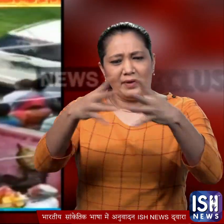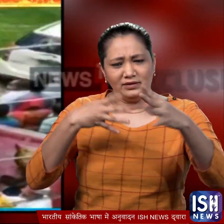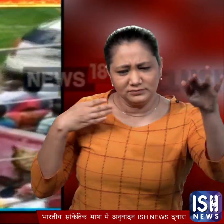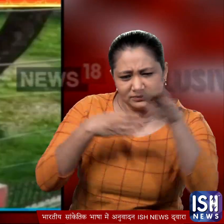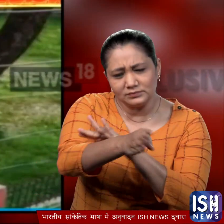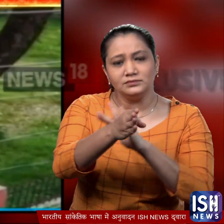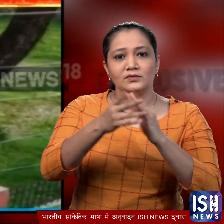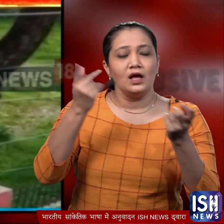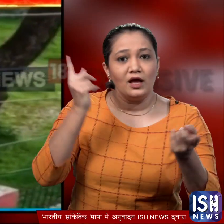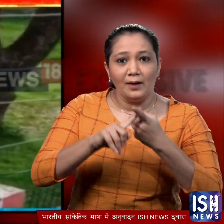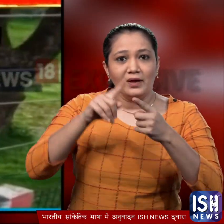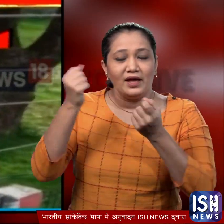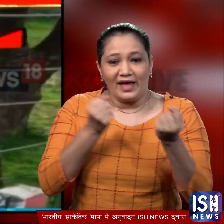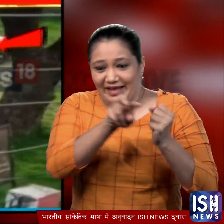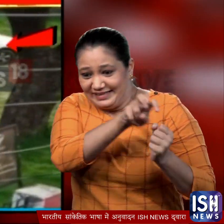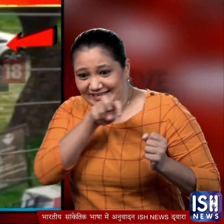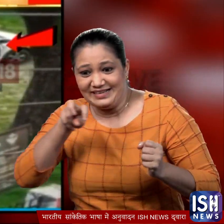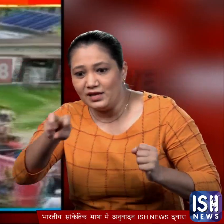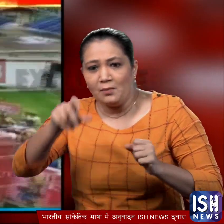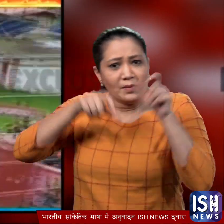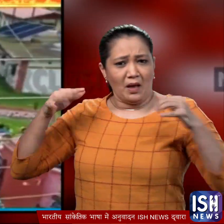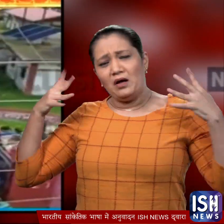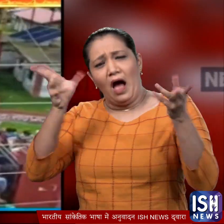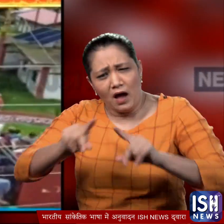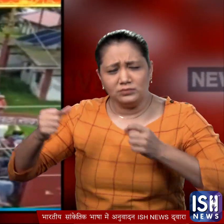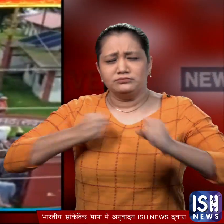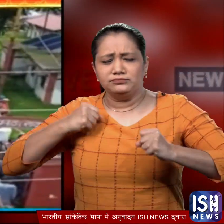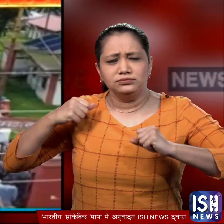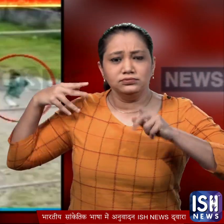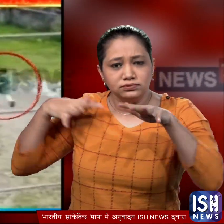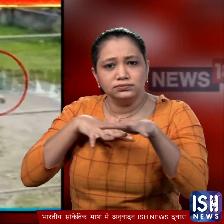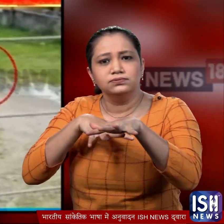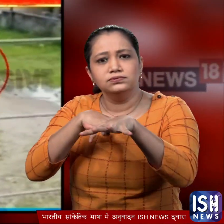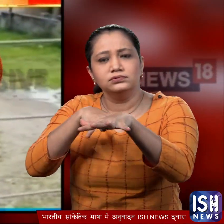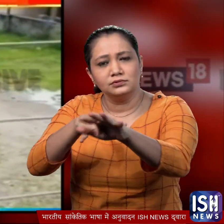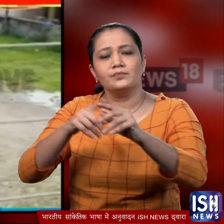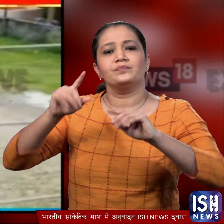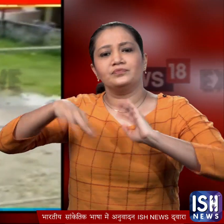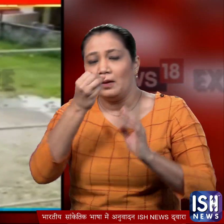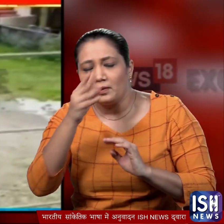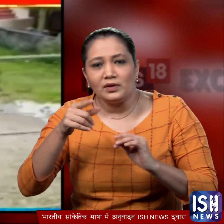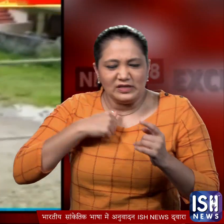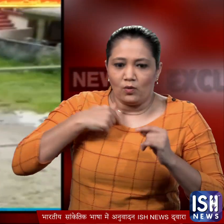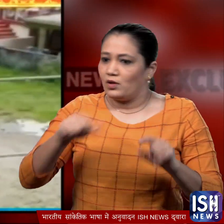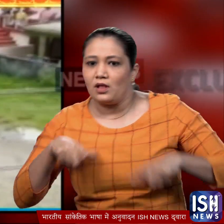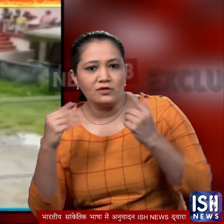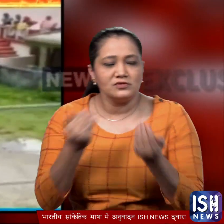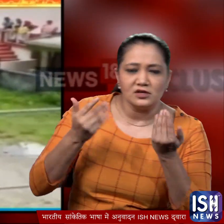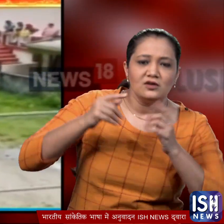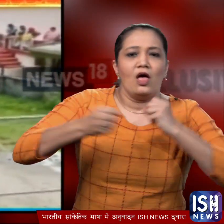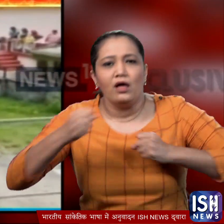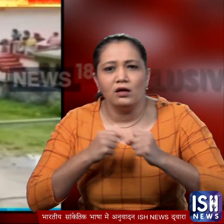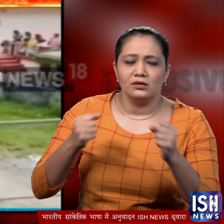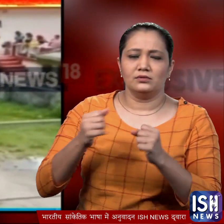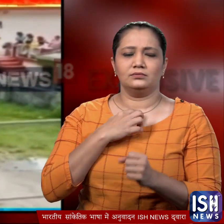लेकिन परिसर में जैसे ही भीड़ ने उन्हें कार से उतरते देखा, एक बार फिर वो उनकी तरफ बढ़ने लगे, जिसके बाद बीजेपी नेता अपनी जान बचाने के लिए भागने